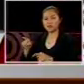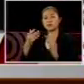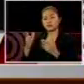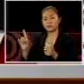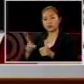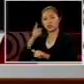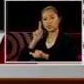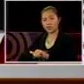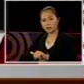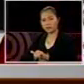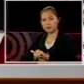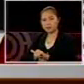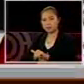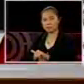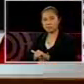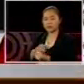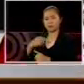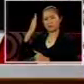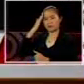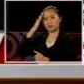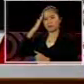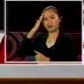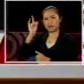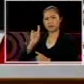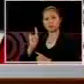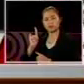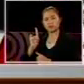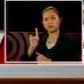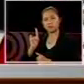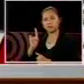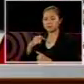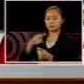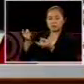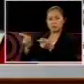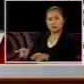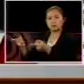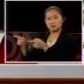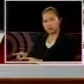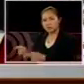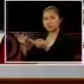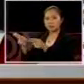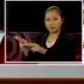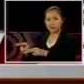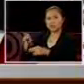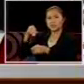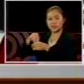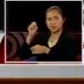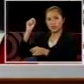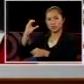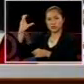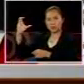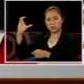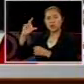unang pagkakataon, dun ho namin nalaman kung ano yung mga pangyayari, kaganapan sa loob ng Supreme